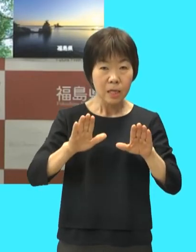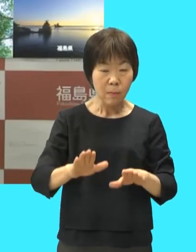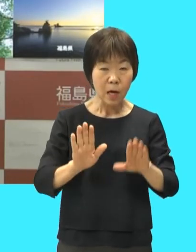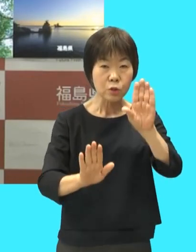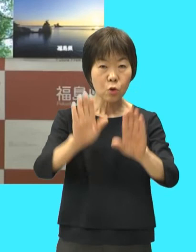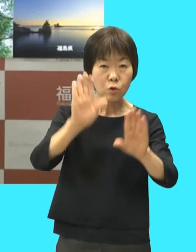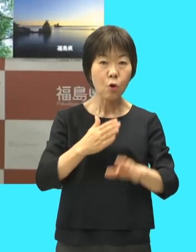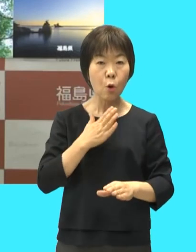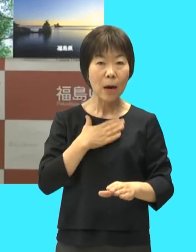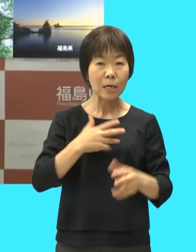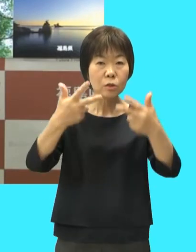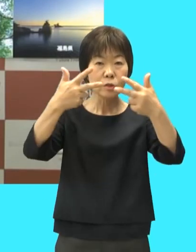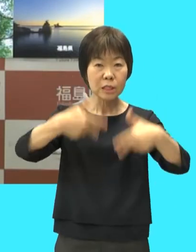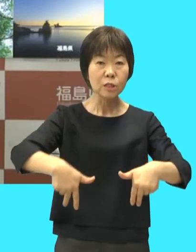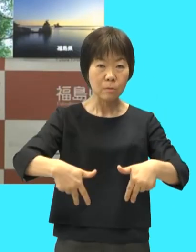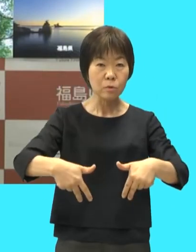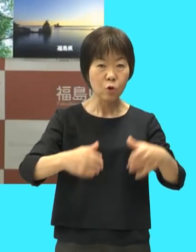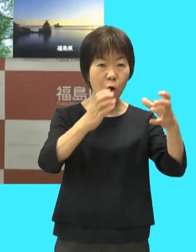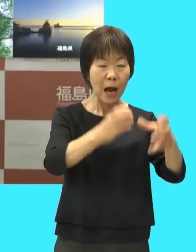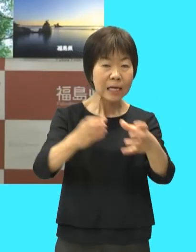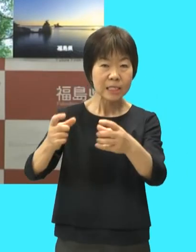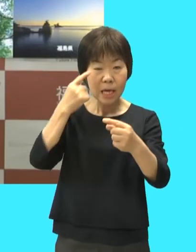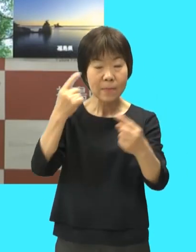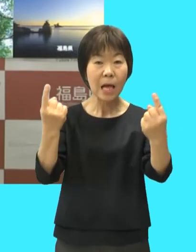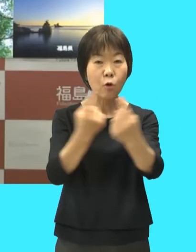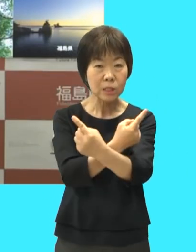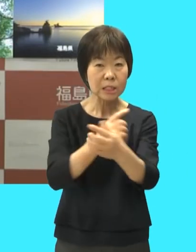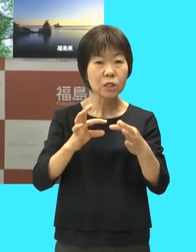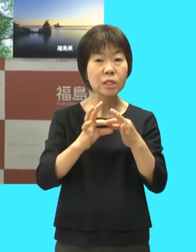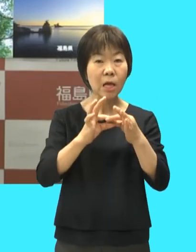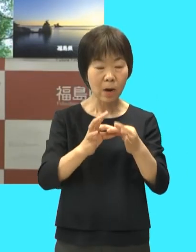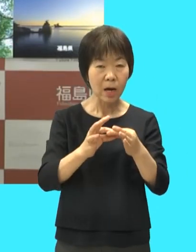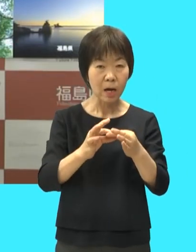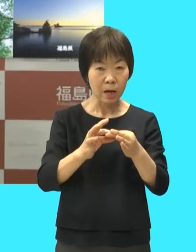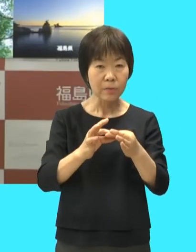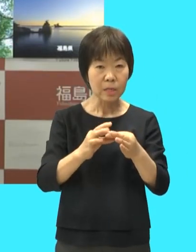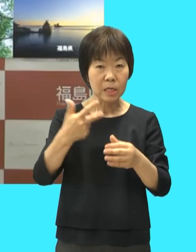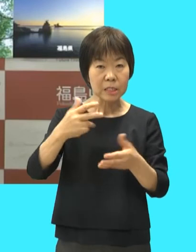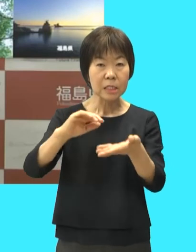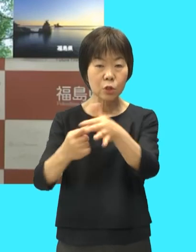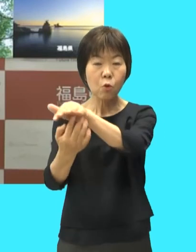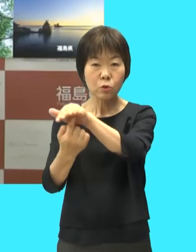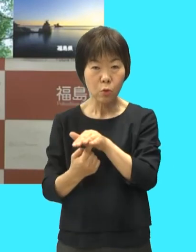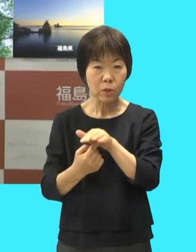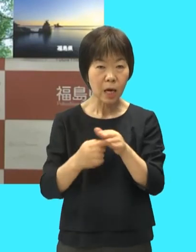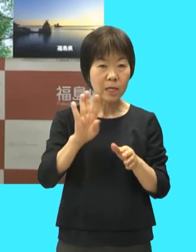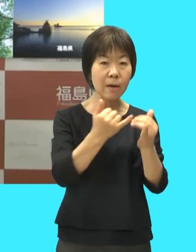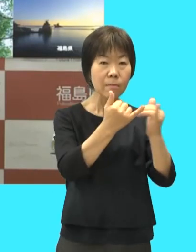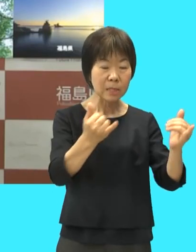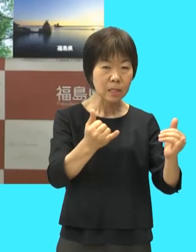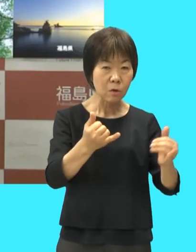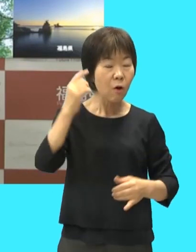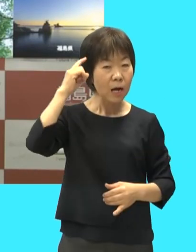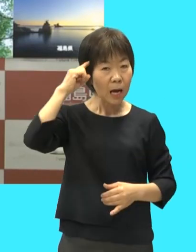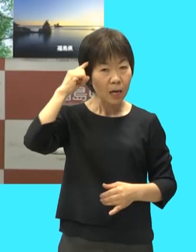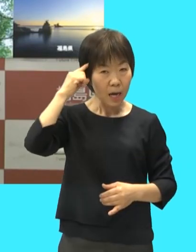量測定システムの配置見直しについては引き続き市町村や県民の意向を十分に